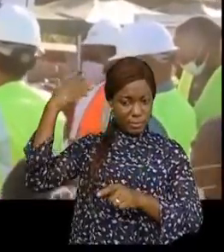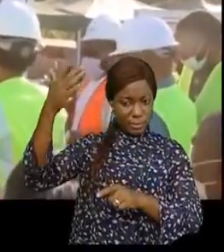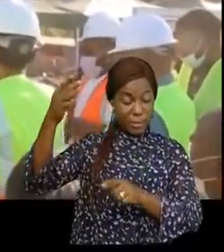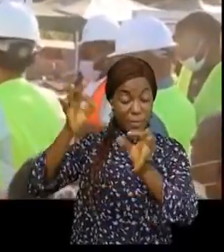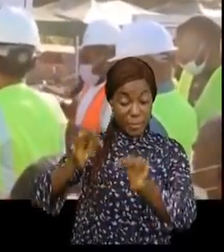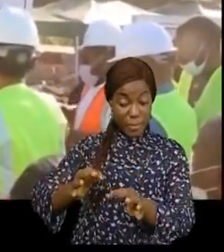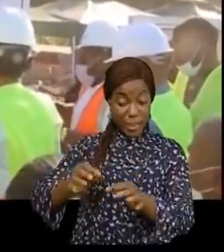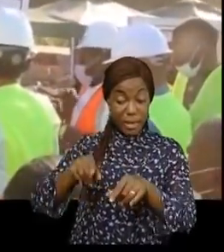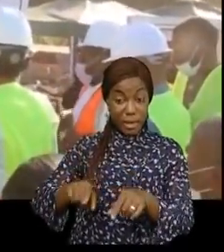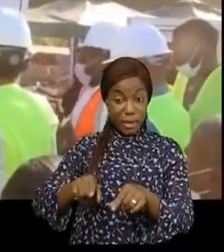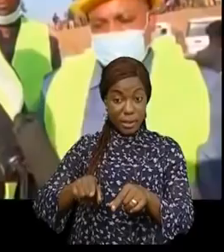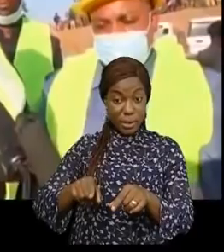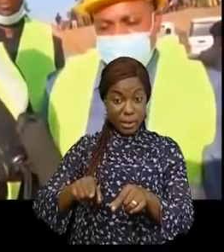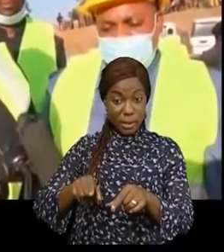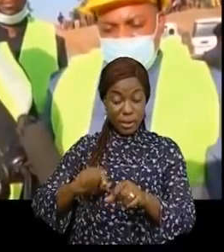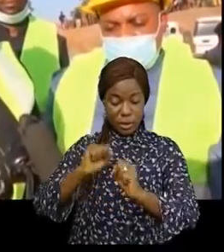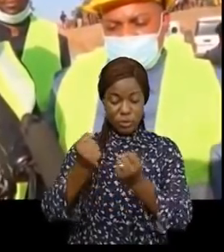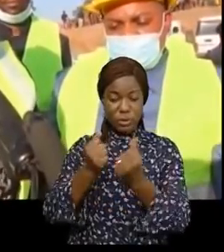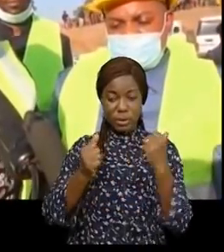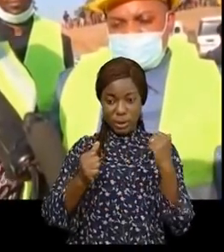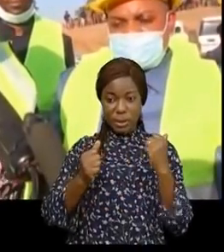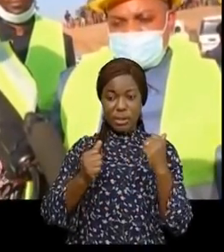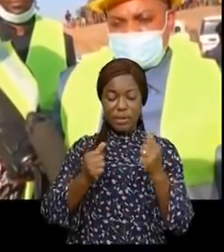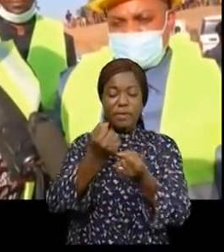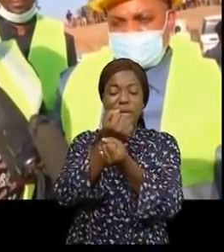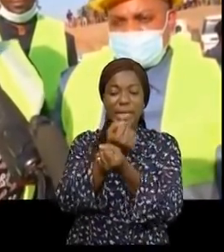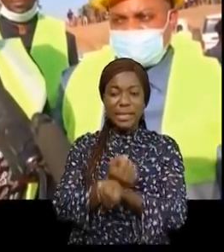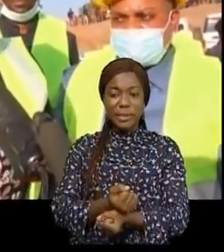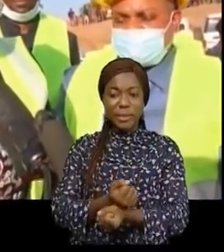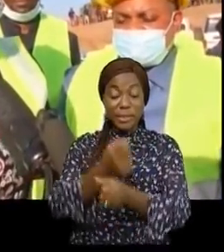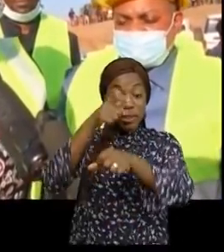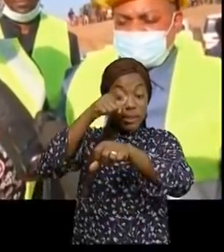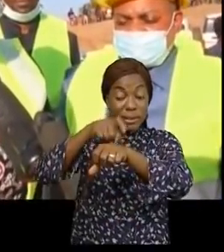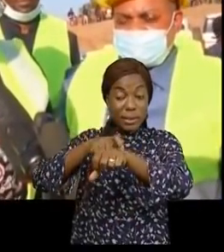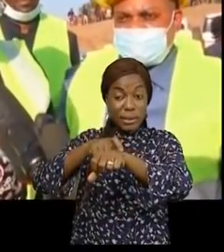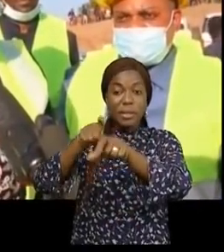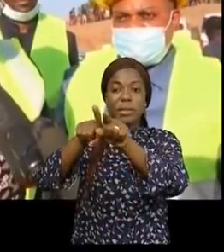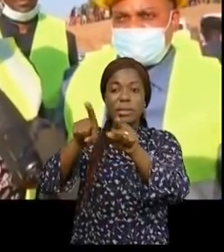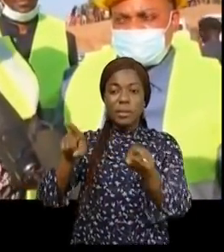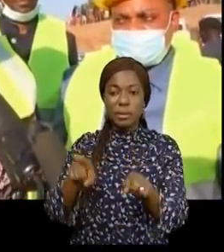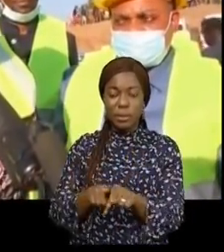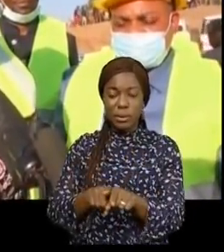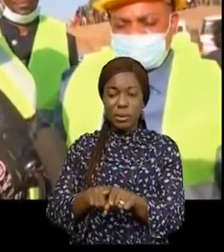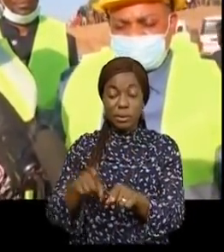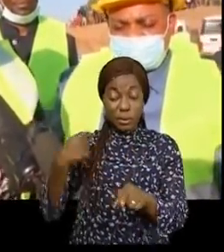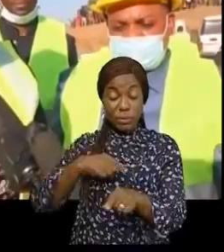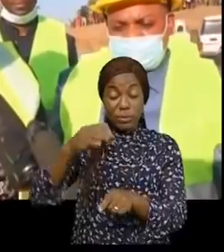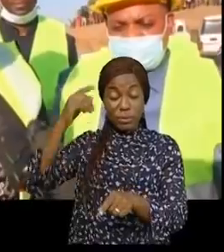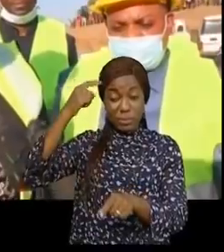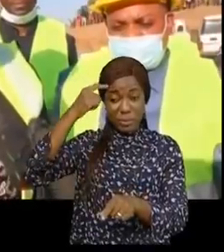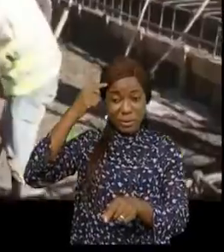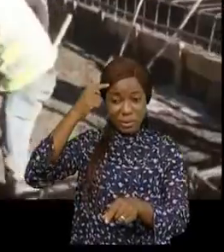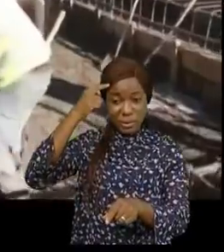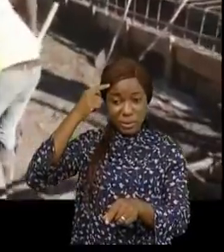que l'entrepreneur va respecter les délais tels qu'il nous l'avait dit. Probablement, je pense que d'ici peut-être